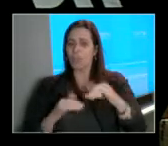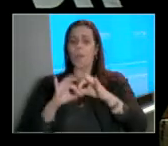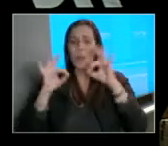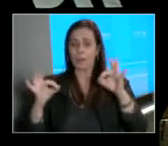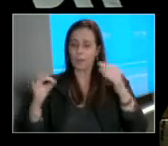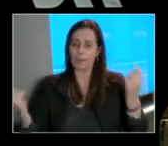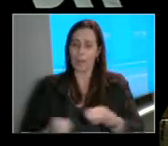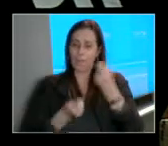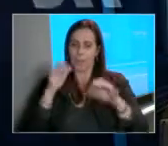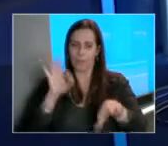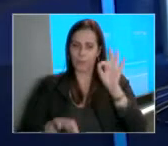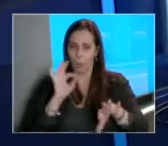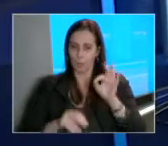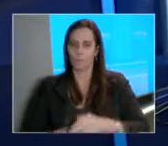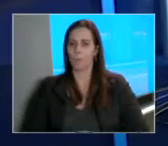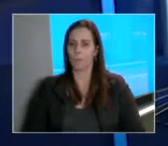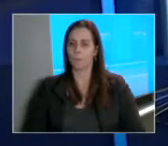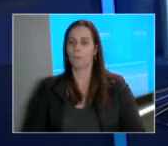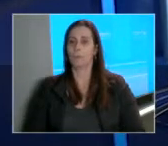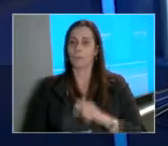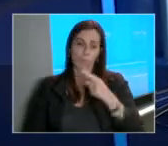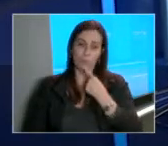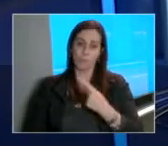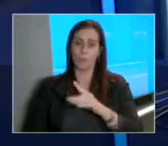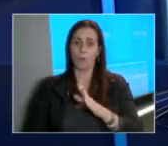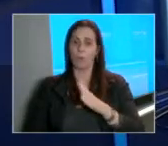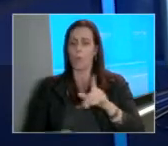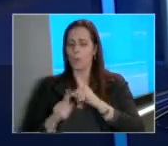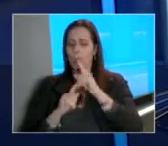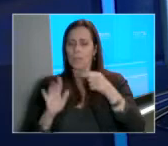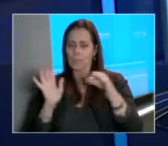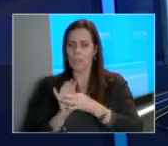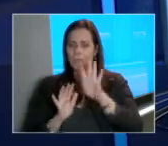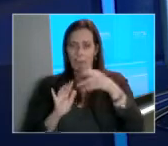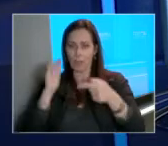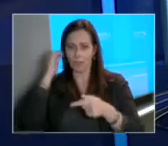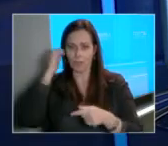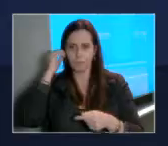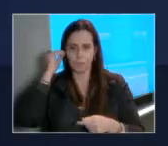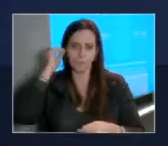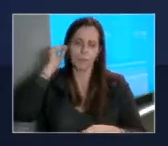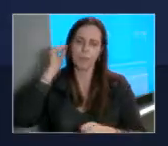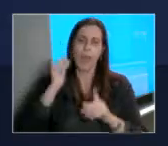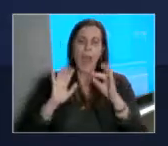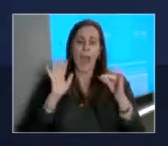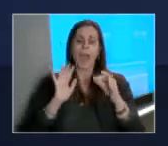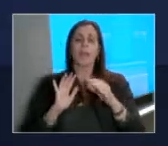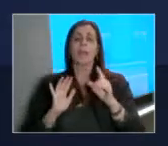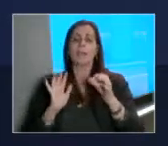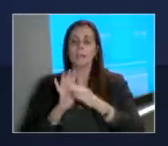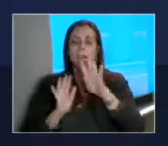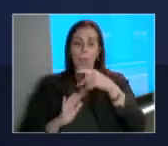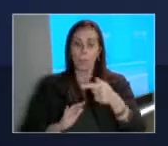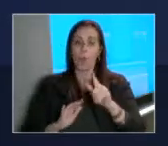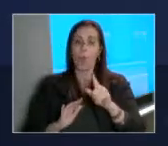הערב את מסע הבחירות שלו. צופיה, זה מה שהוא אומר. הוא הולך לאותו סעיף. זה לא רק תום הלב. צריך להבין, הסעיף הזה הוא תום לב